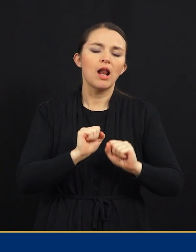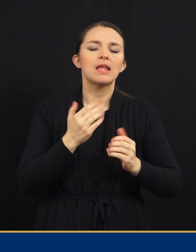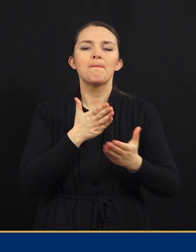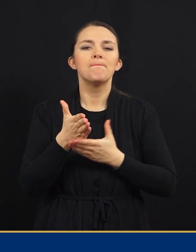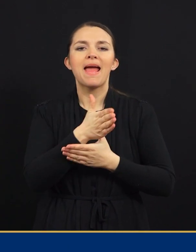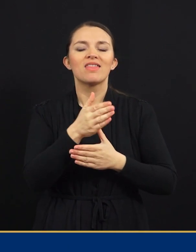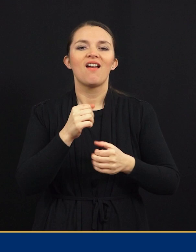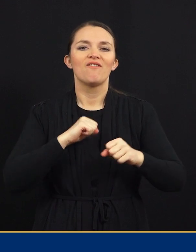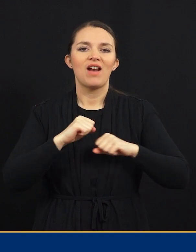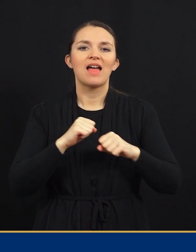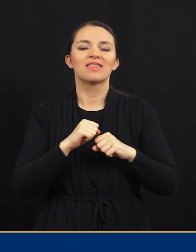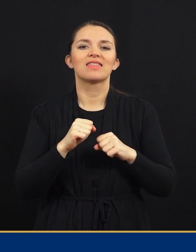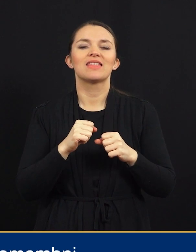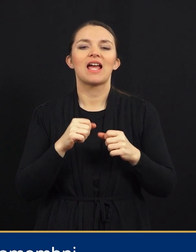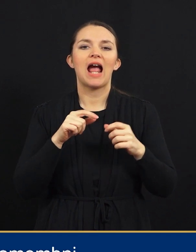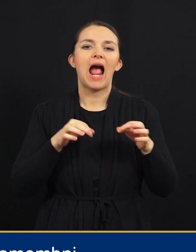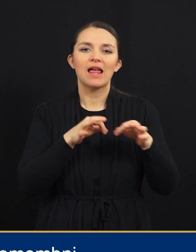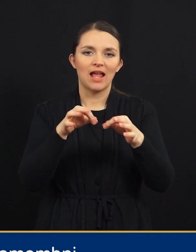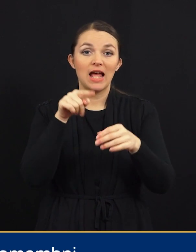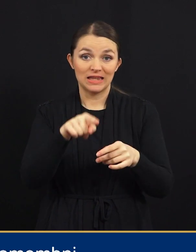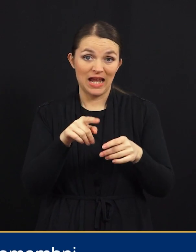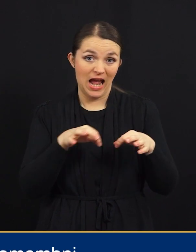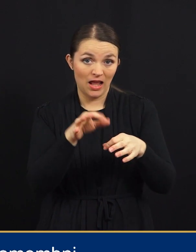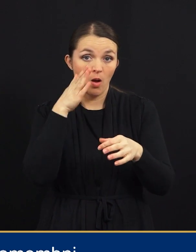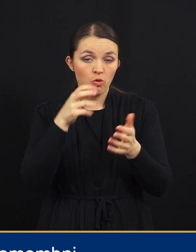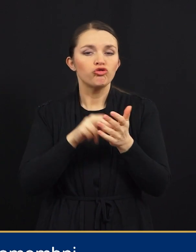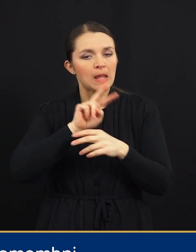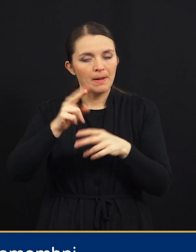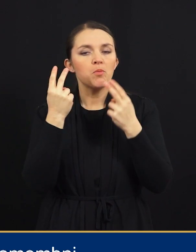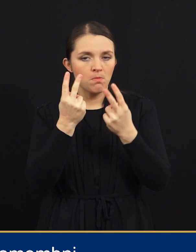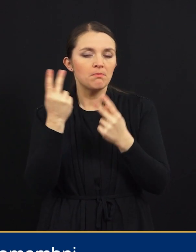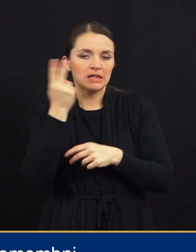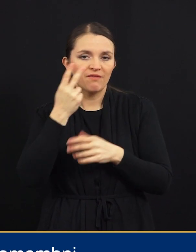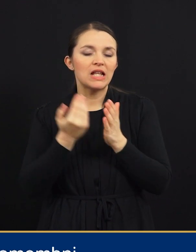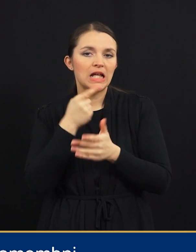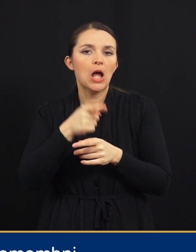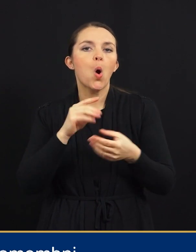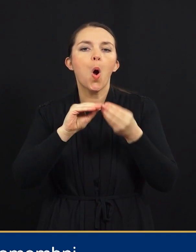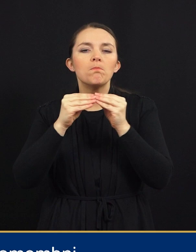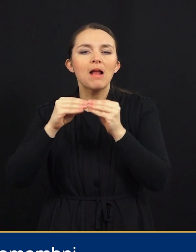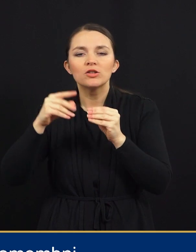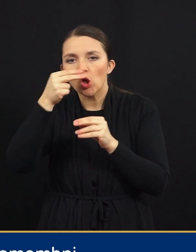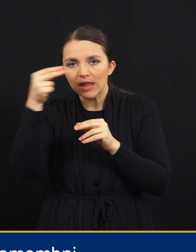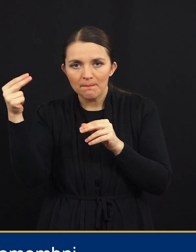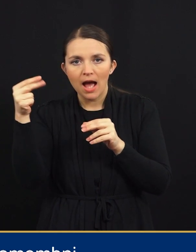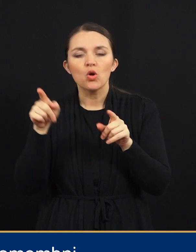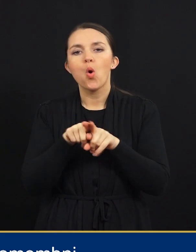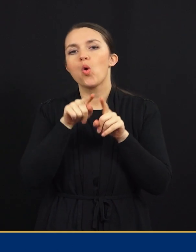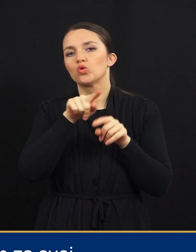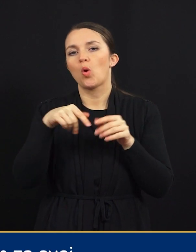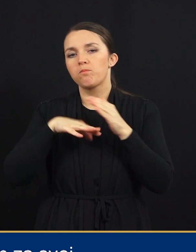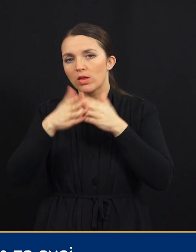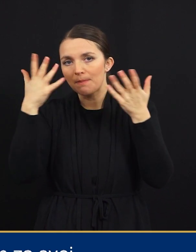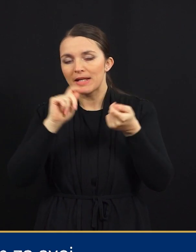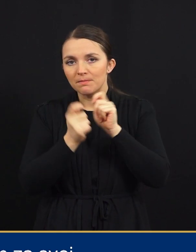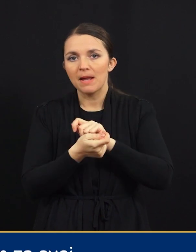medvladnih kanalov. Ti ustaljeni kanali bodo še naprej pomembni seveda za tako kompleksno tematiko, kot so